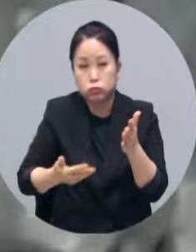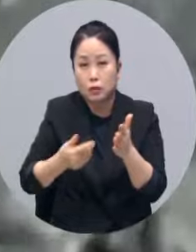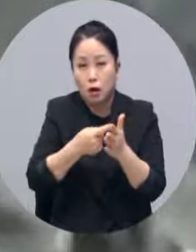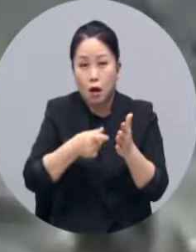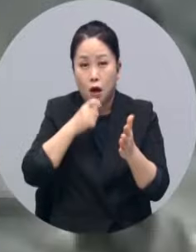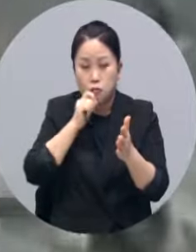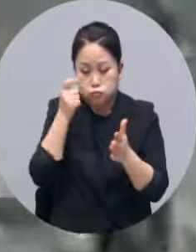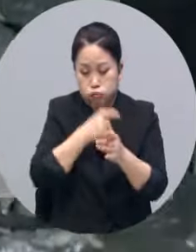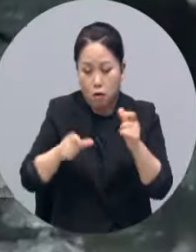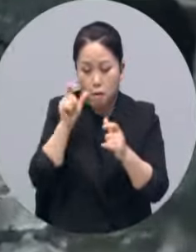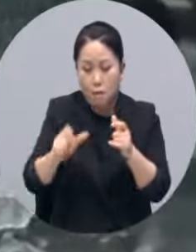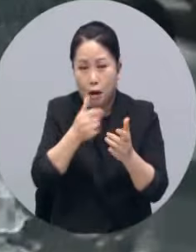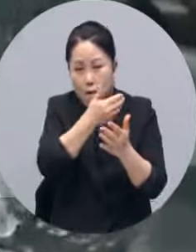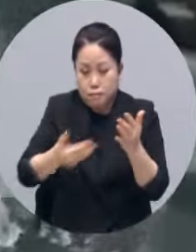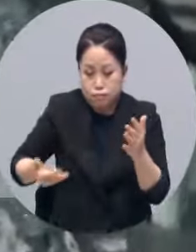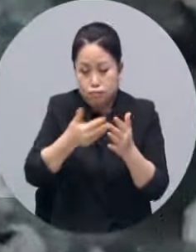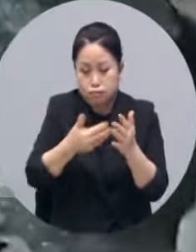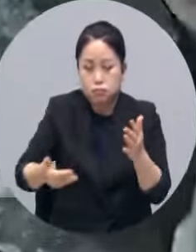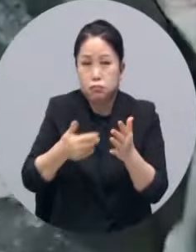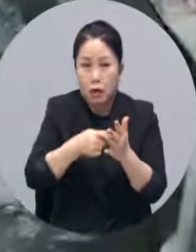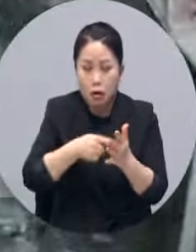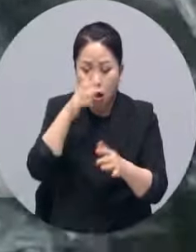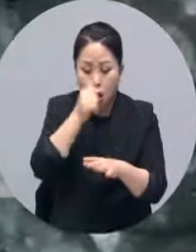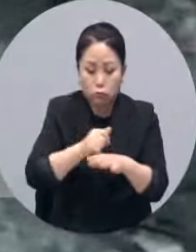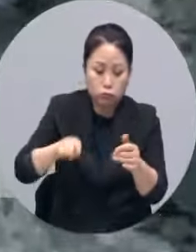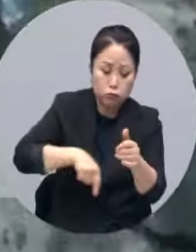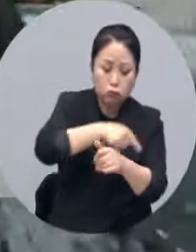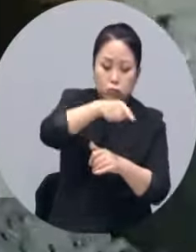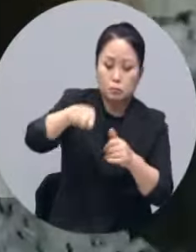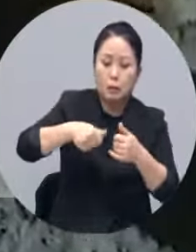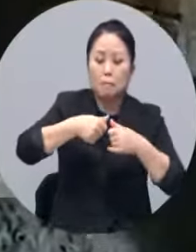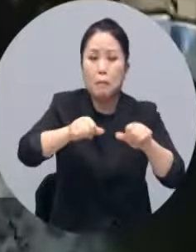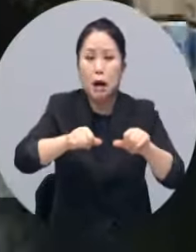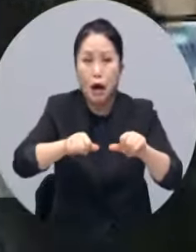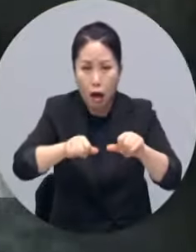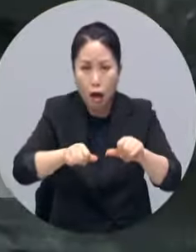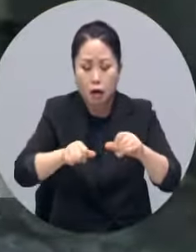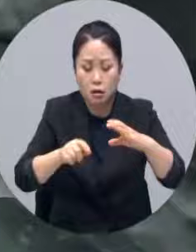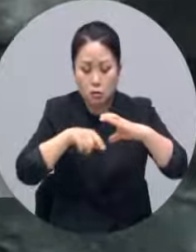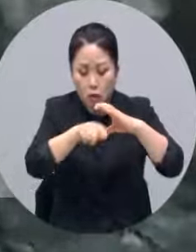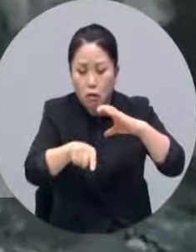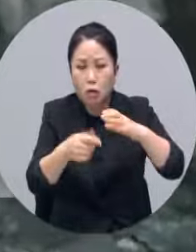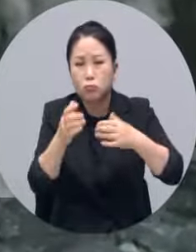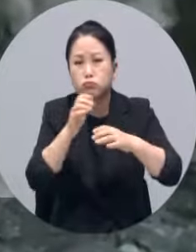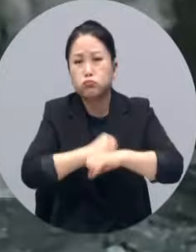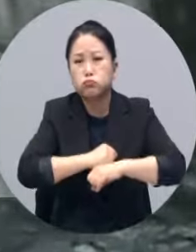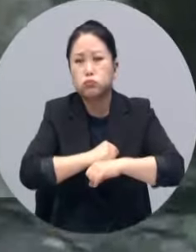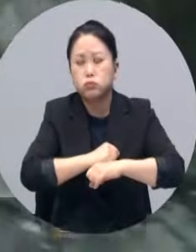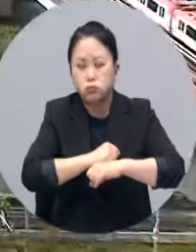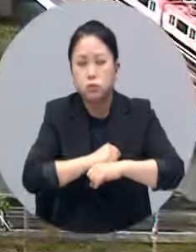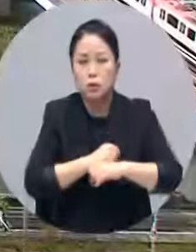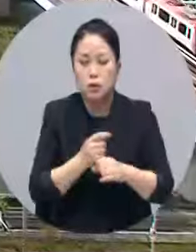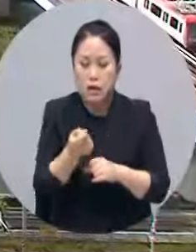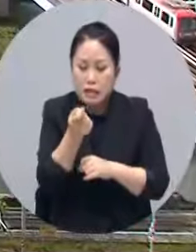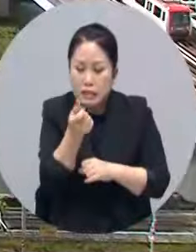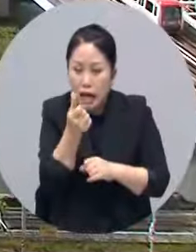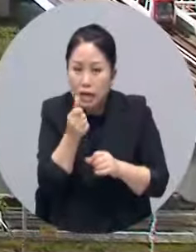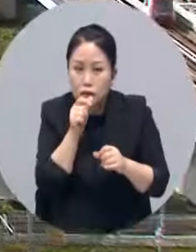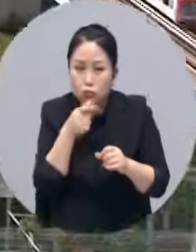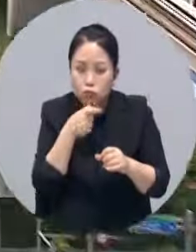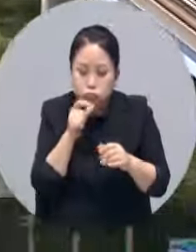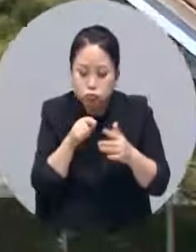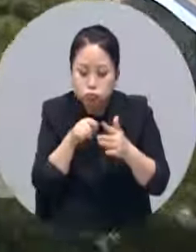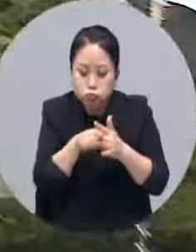들이치고 결국 주변 구조물 균형이 깨지며 터널 자체가 붕괴됐습니다. 작은 누수가